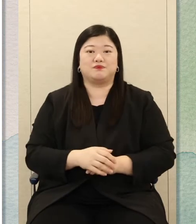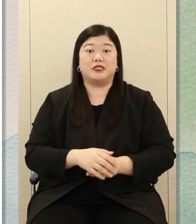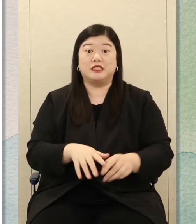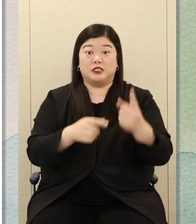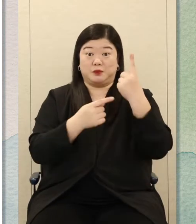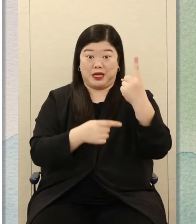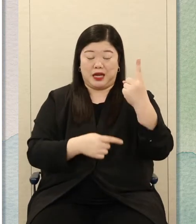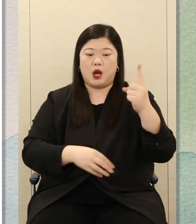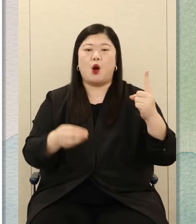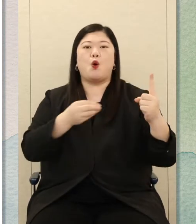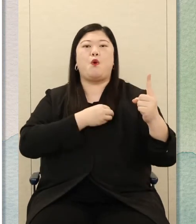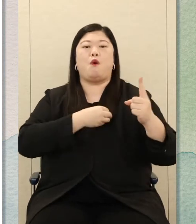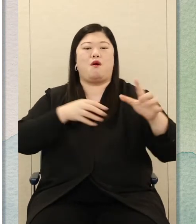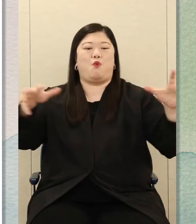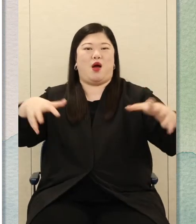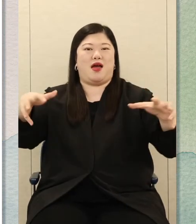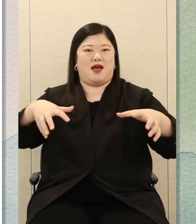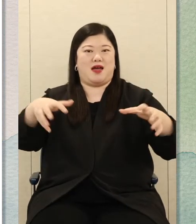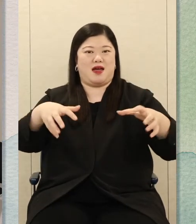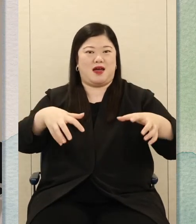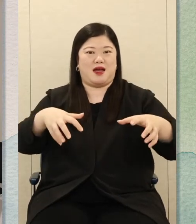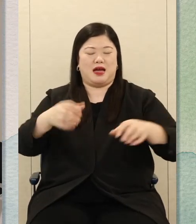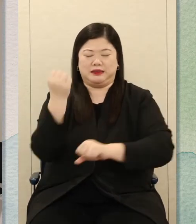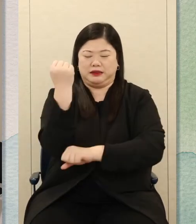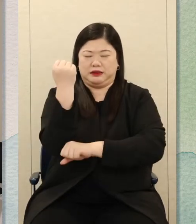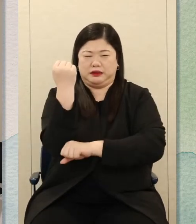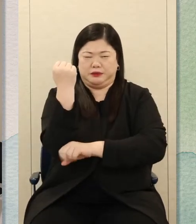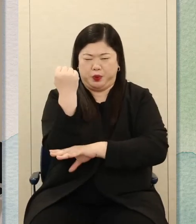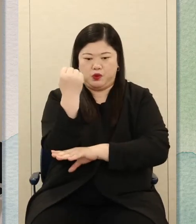하셔야 되고요. 핵심 회원 3명이 꼭